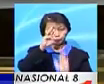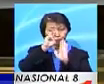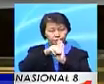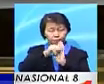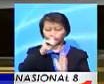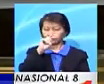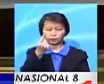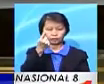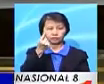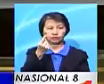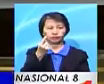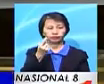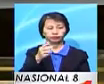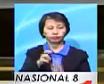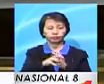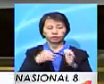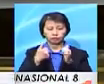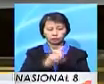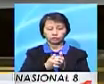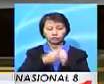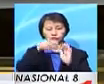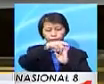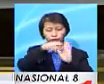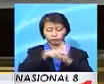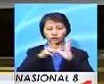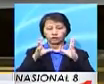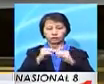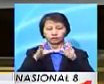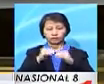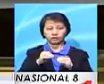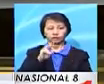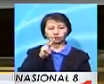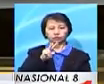sahaja berdasarkan Peraturan Mesyuarat